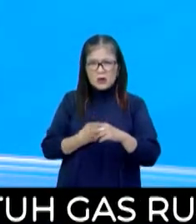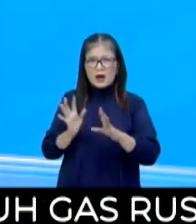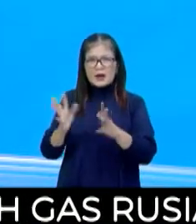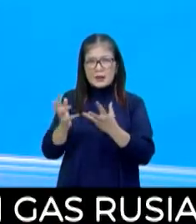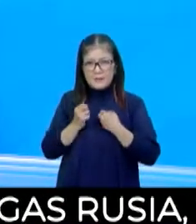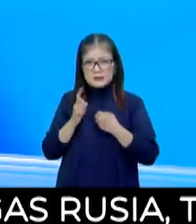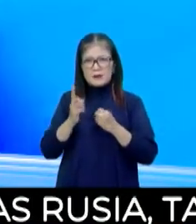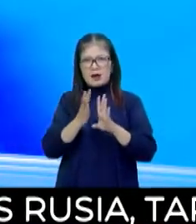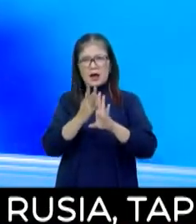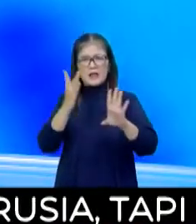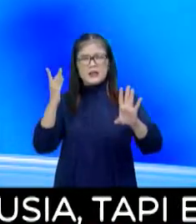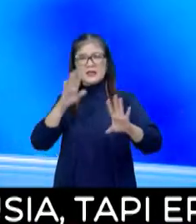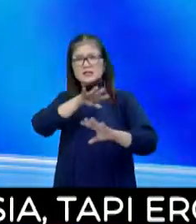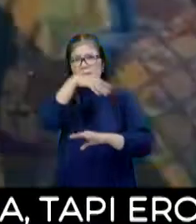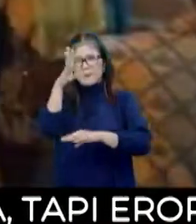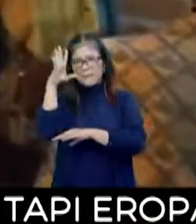hingga larut malam.